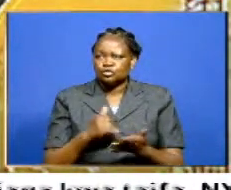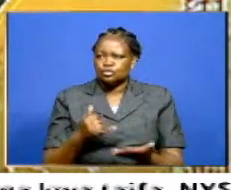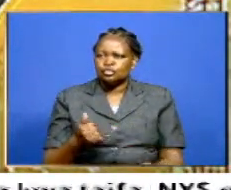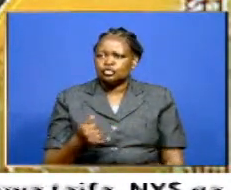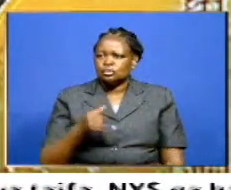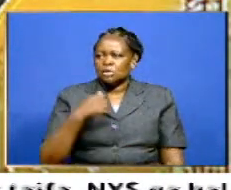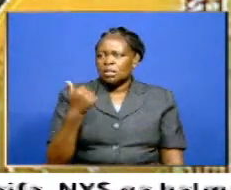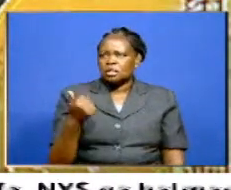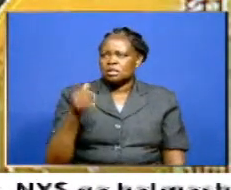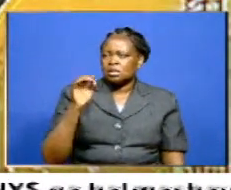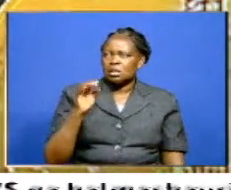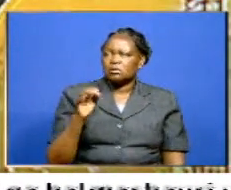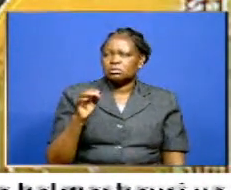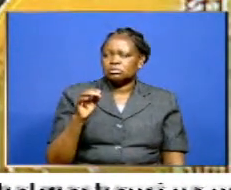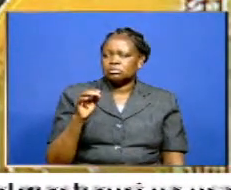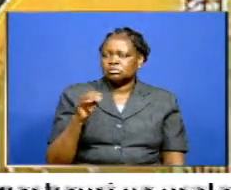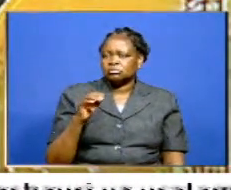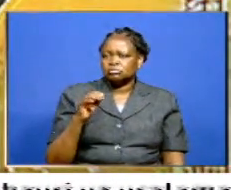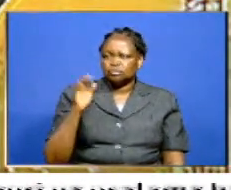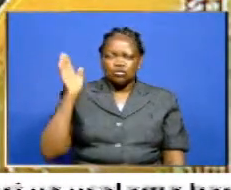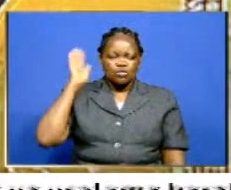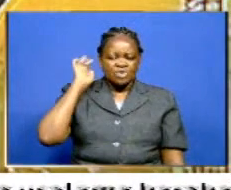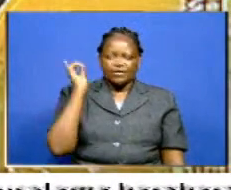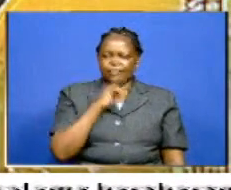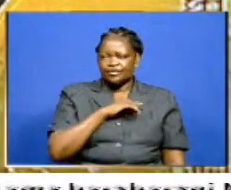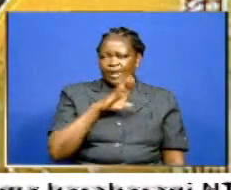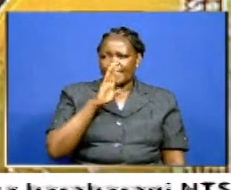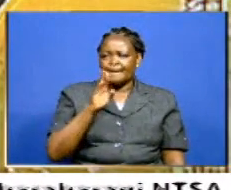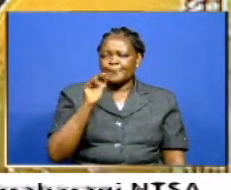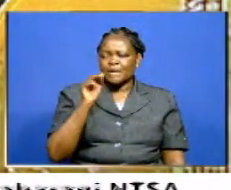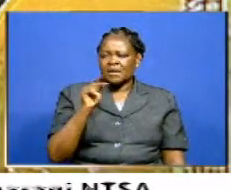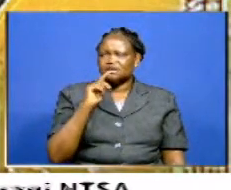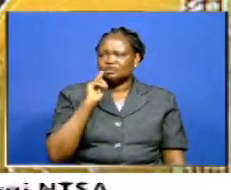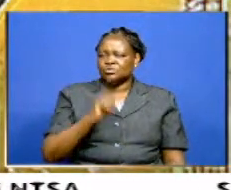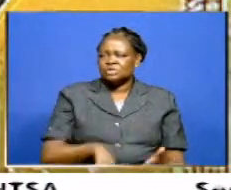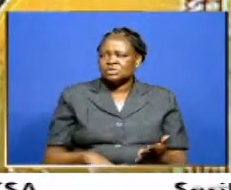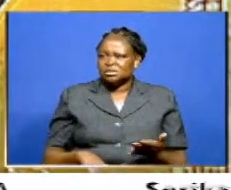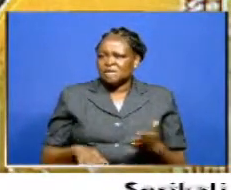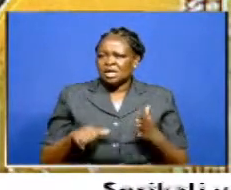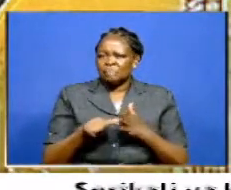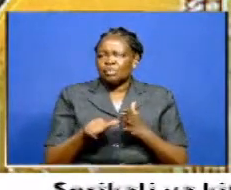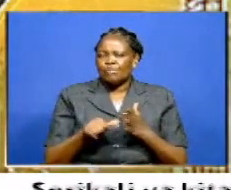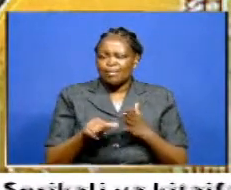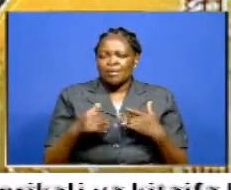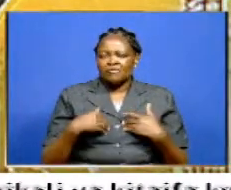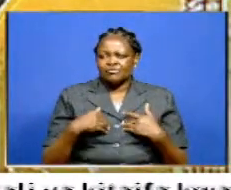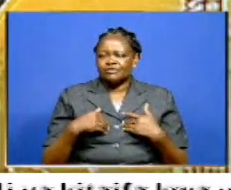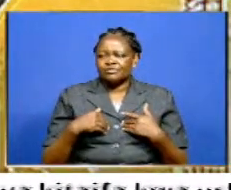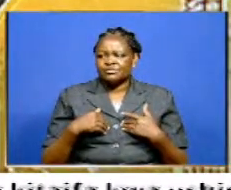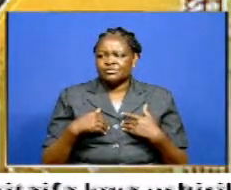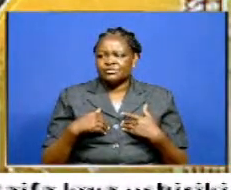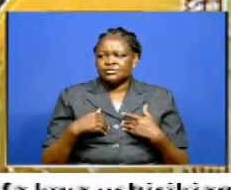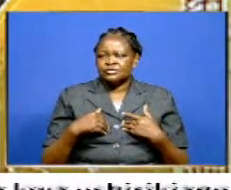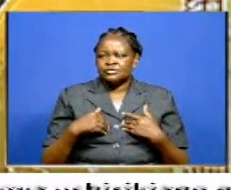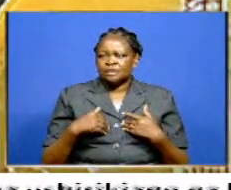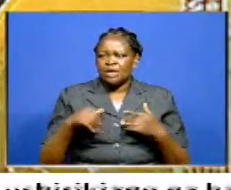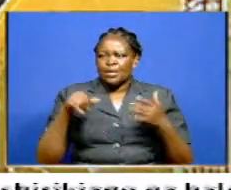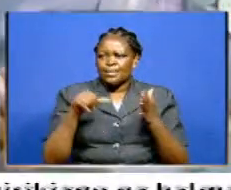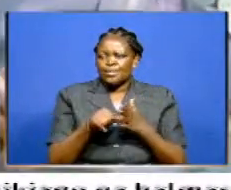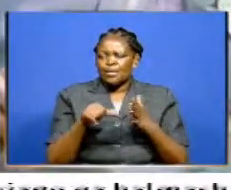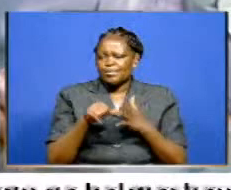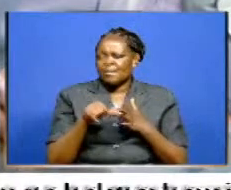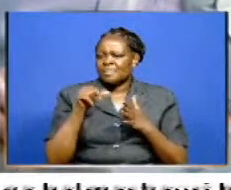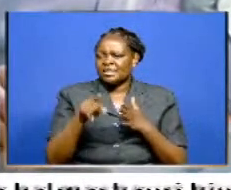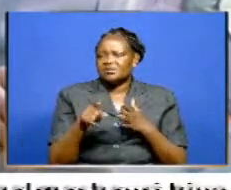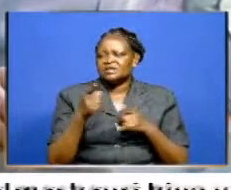labda. Umemsikia Brian anazungumzia kwamba tatizo lipo. Je, matatizo haya